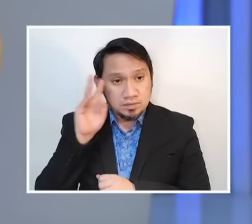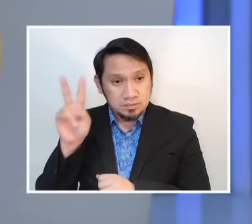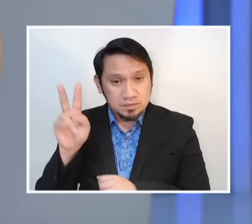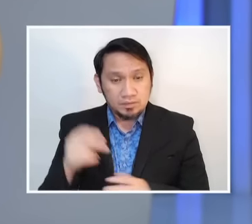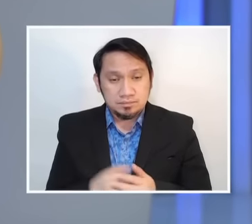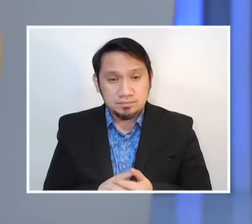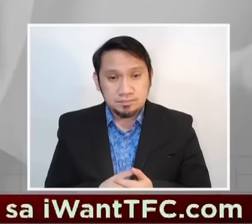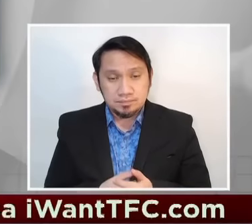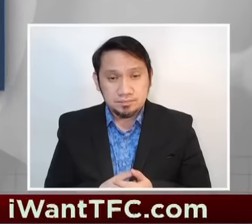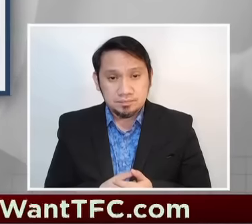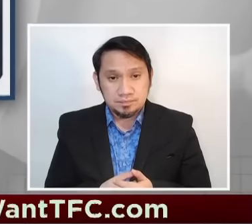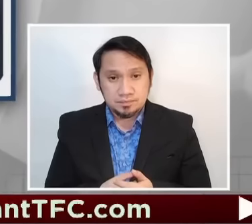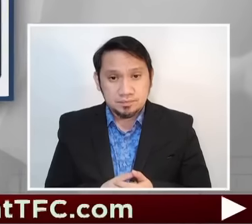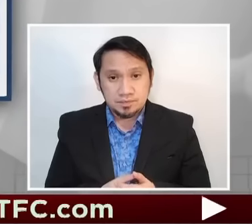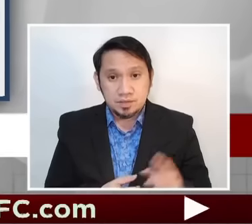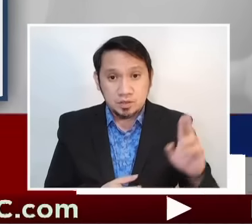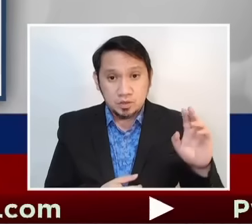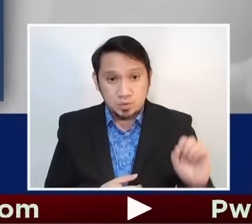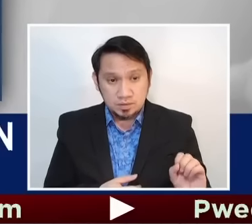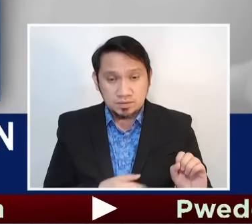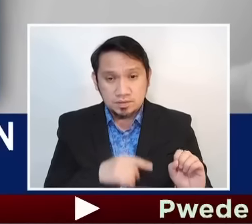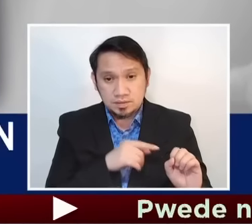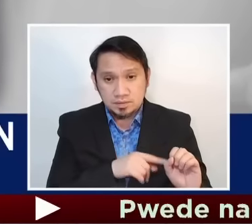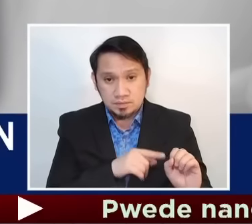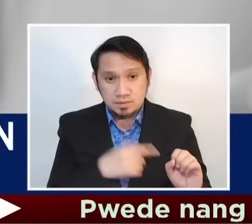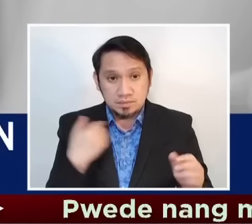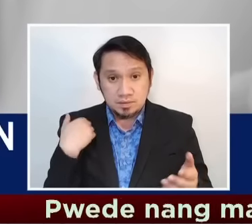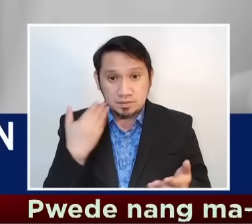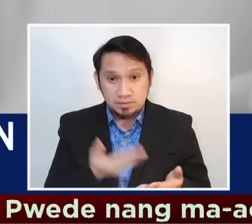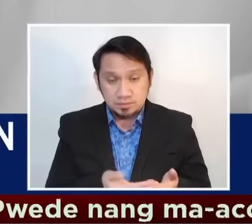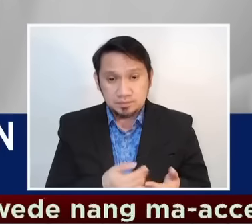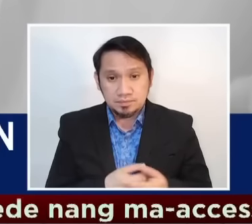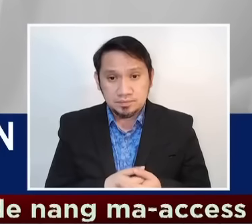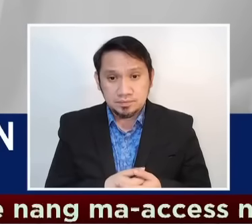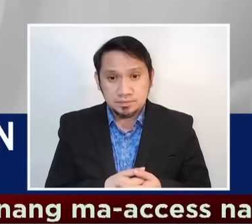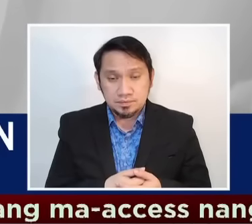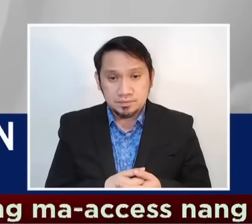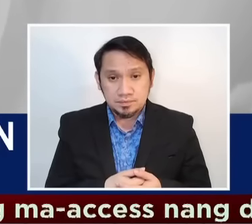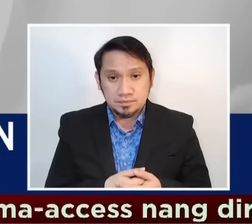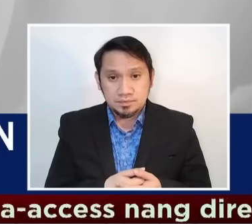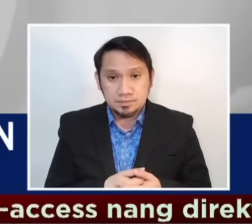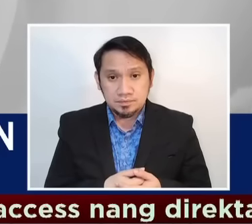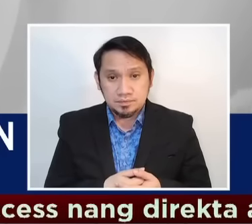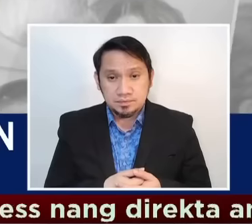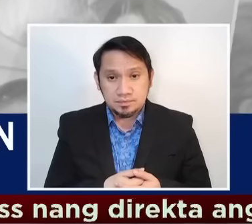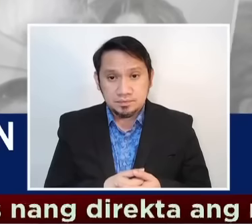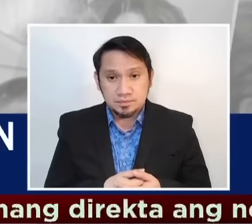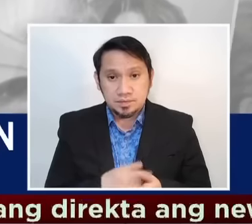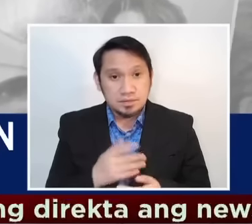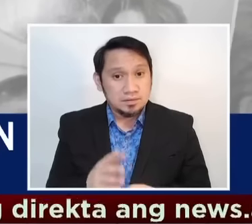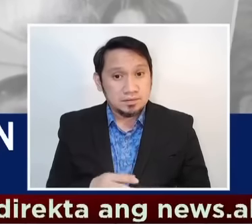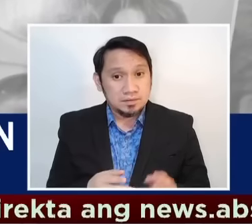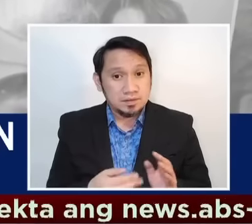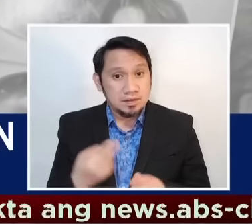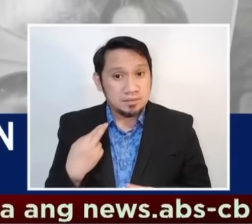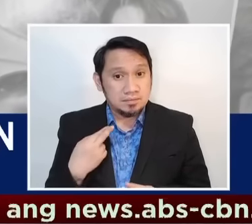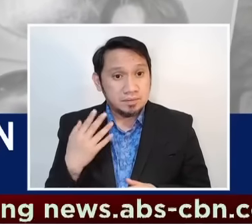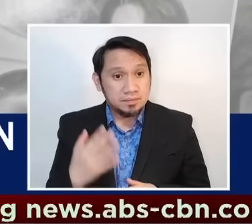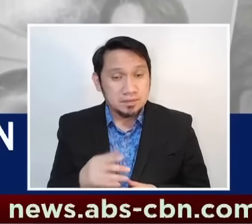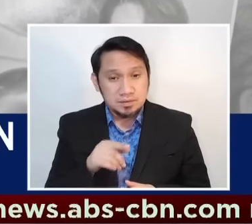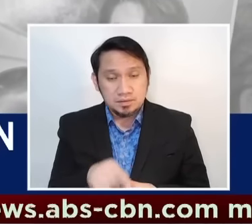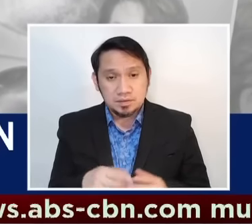Nauna nang kinumpirma ng U.S. Embassy ang pagdating ni Carlson sa isang tweet kagabi. Nagpresenta si Carlson ng